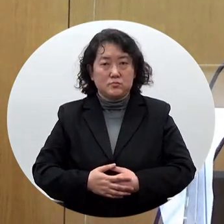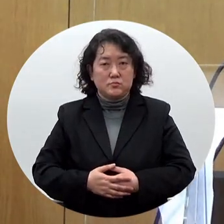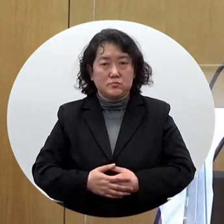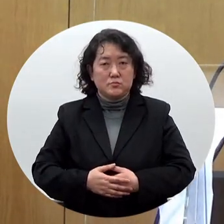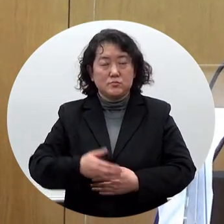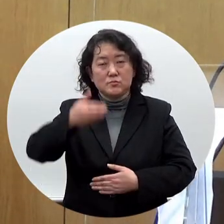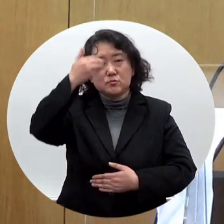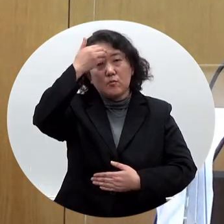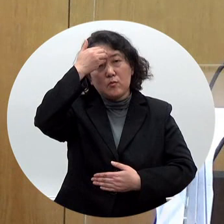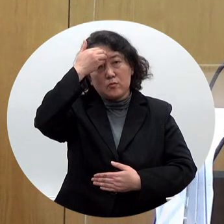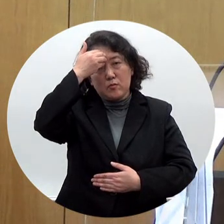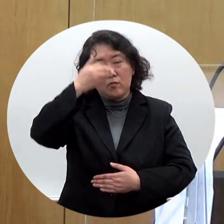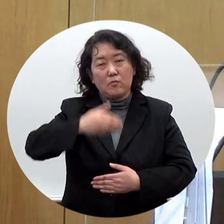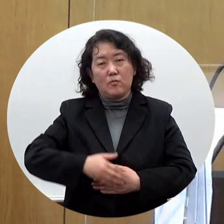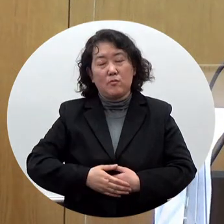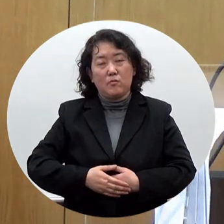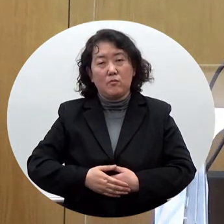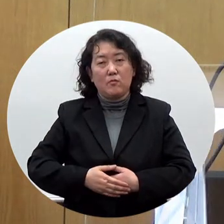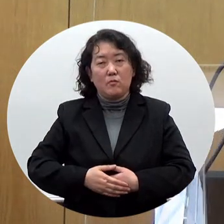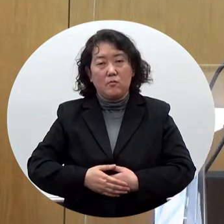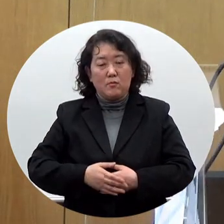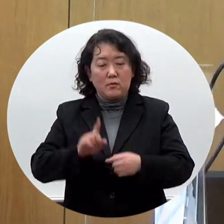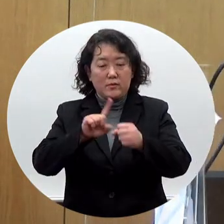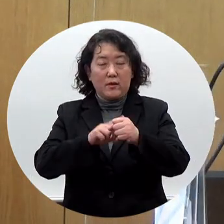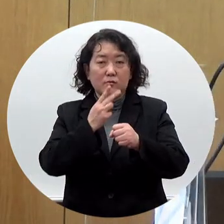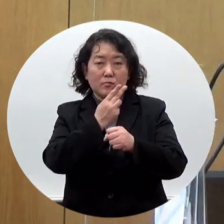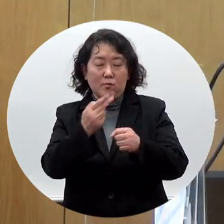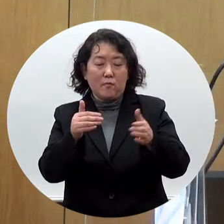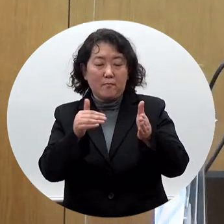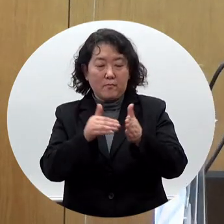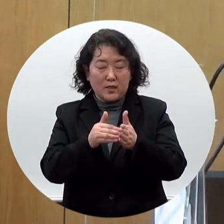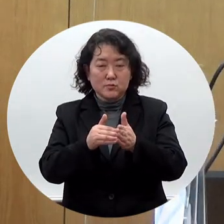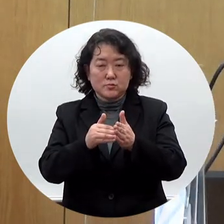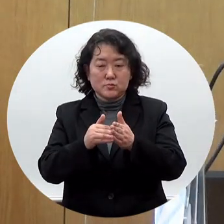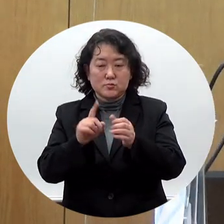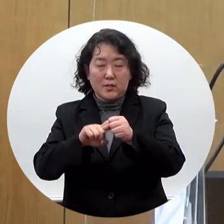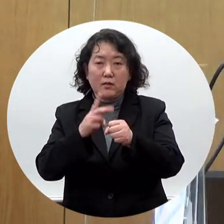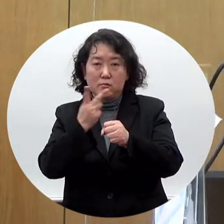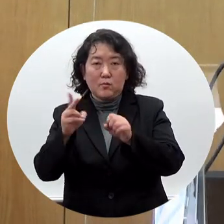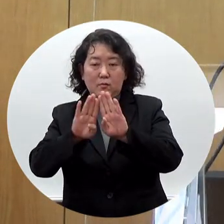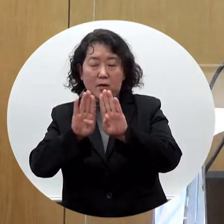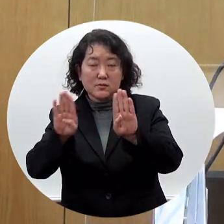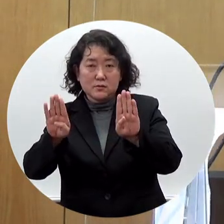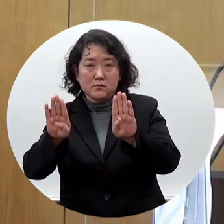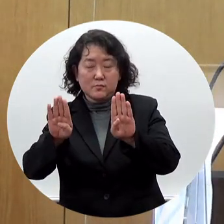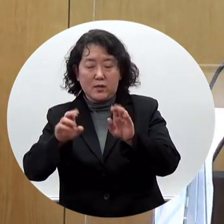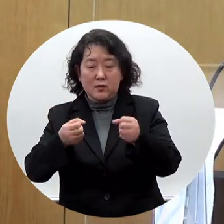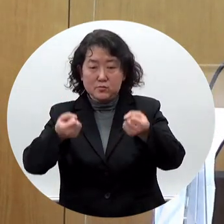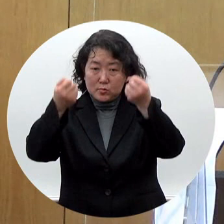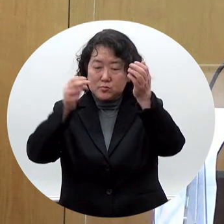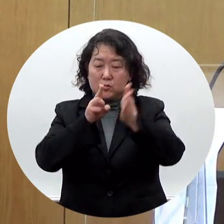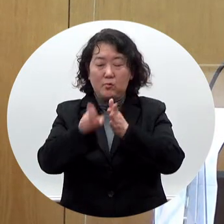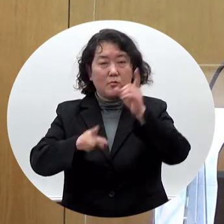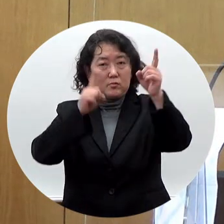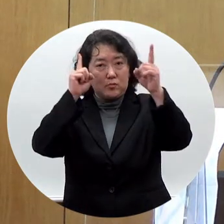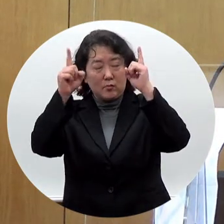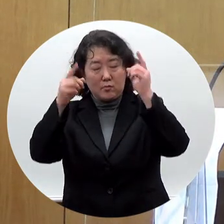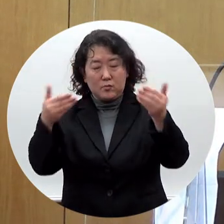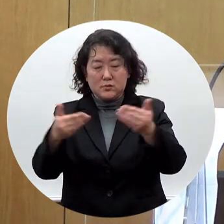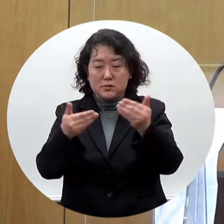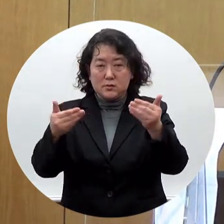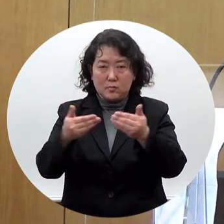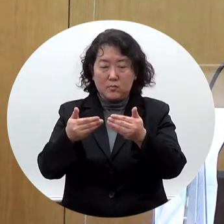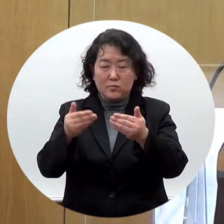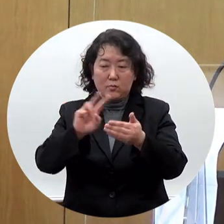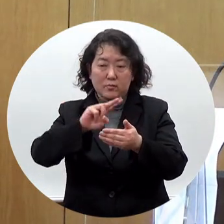ちょうど年度末年度初めのこの季節、卒業旅行であったり就職